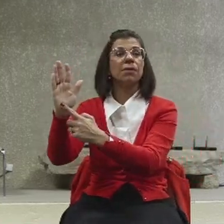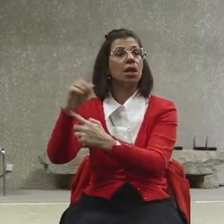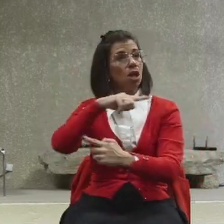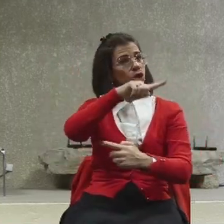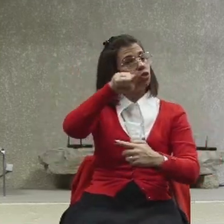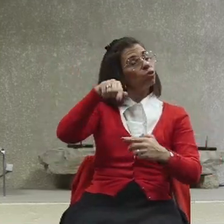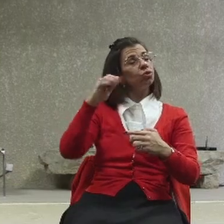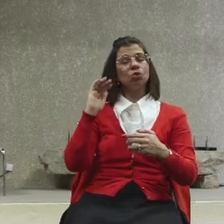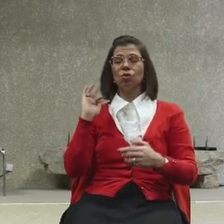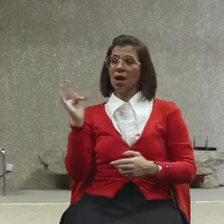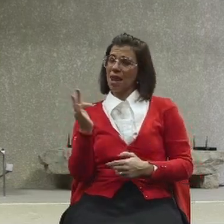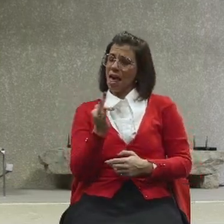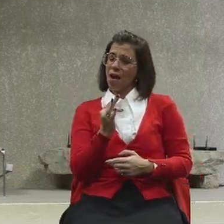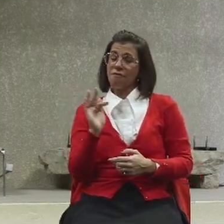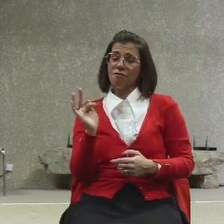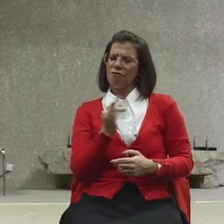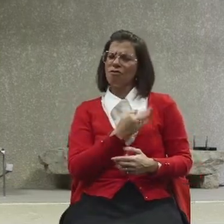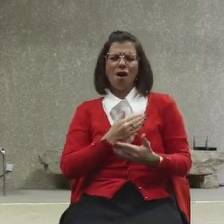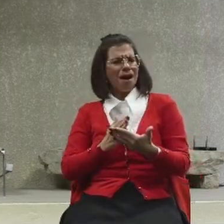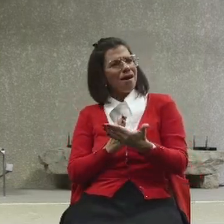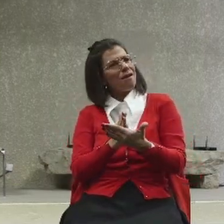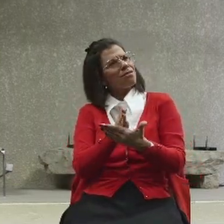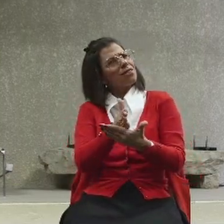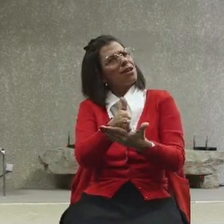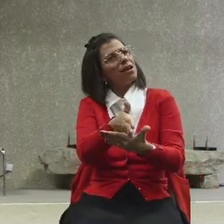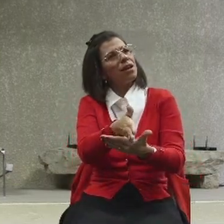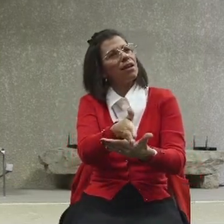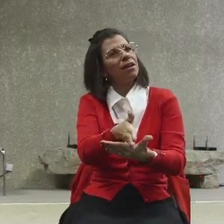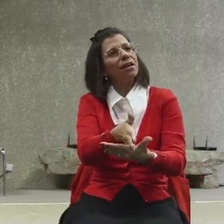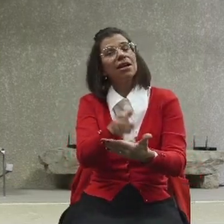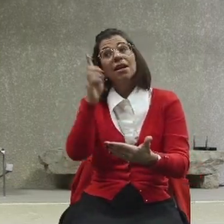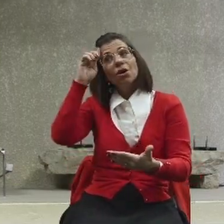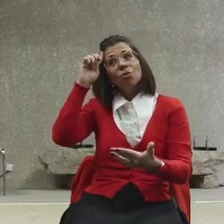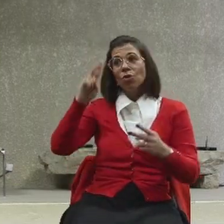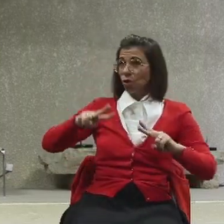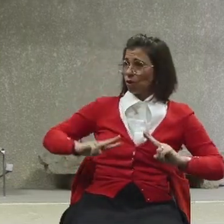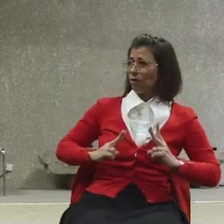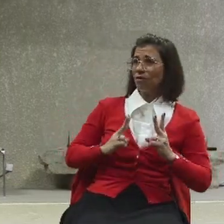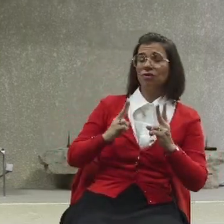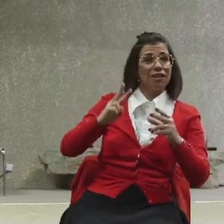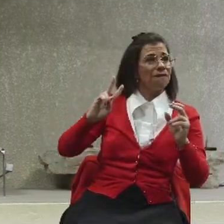où il meurt, il rentre dans ce processus de la glorification.